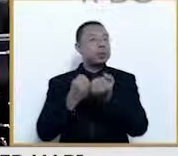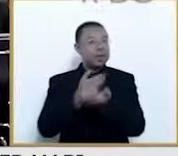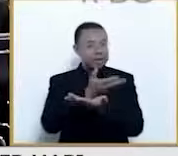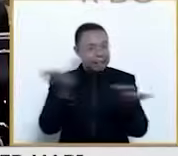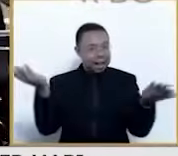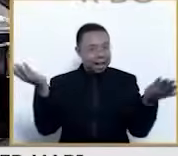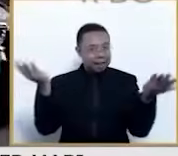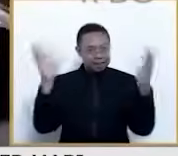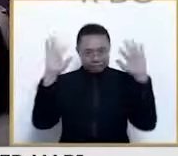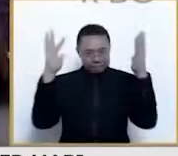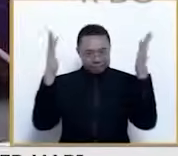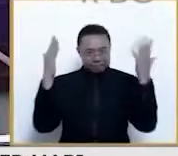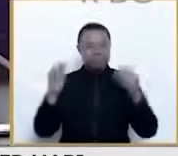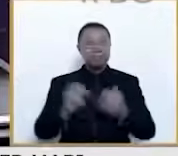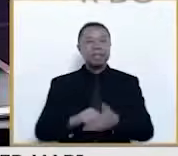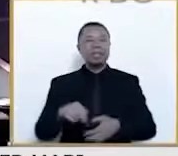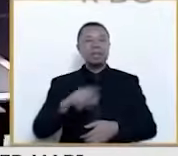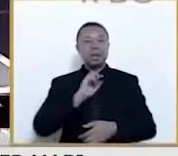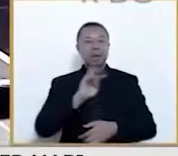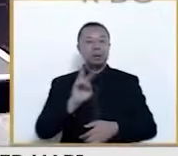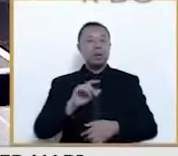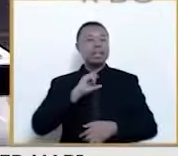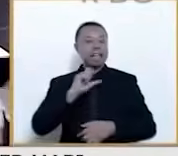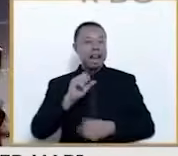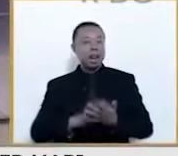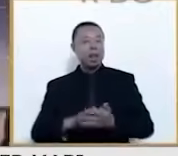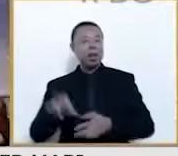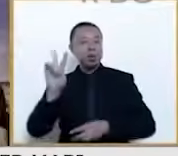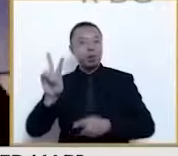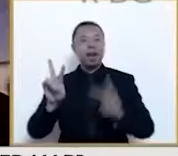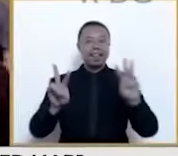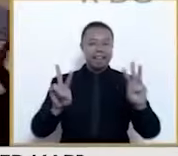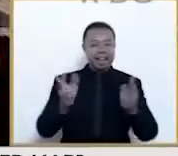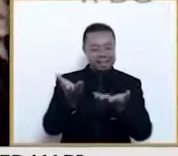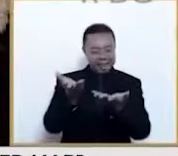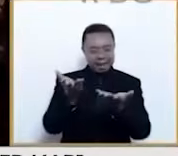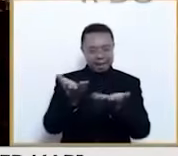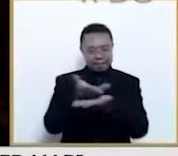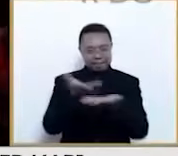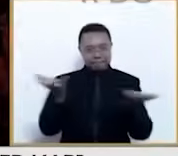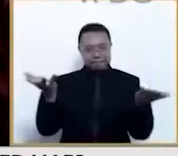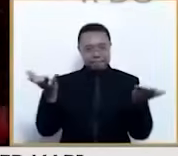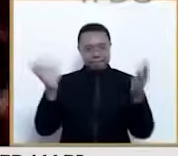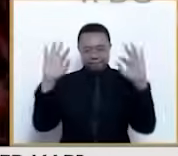apresiasi untuk kedua pasangan calon nomor urut 2 dan juga 3. Silakan.